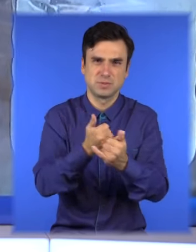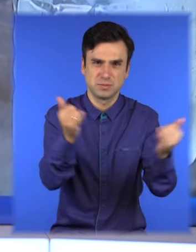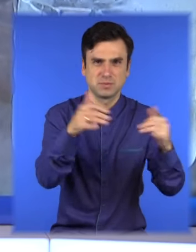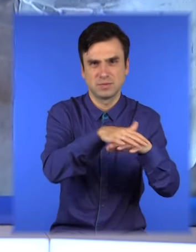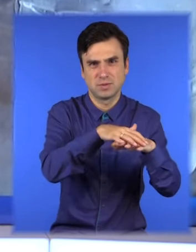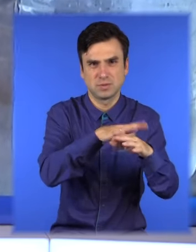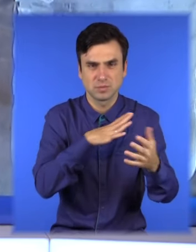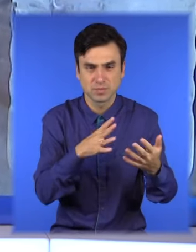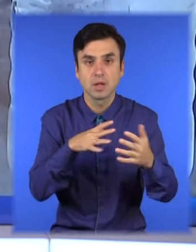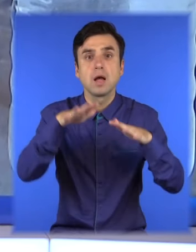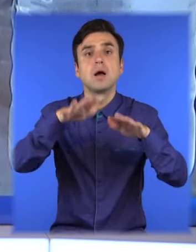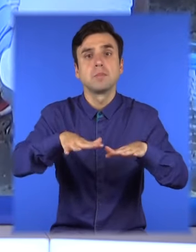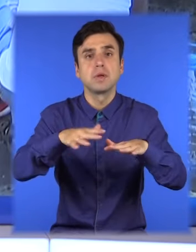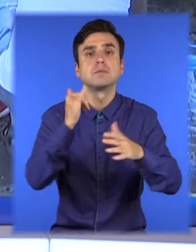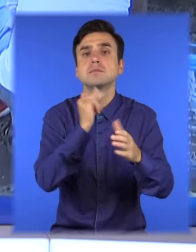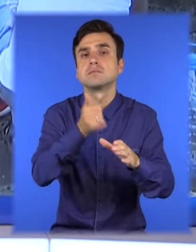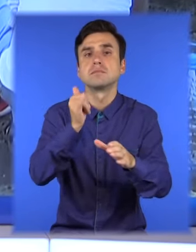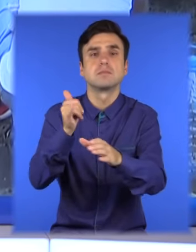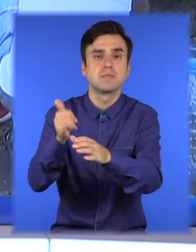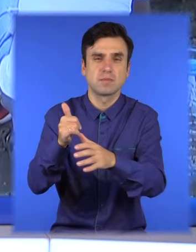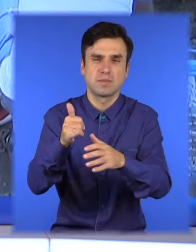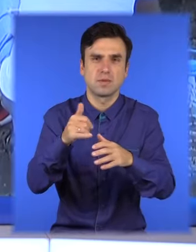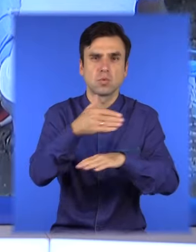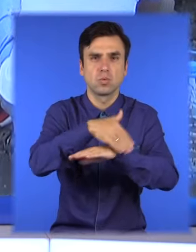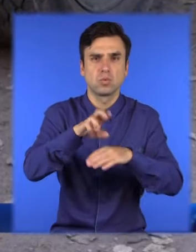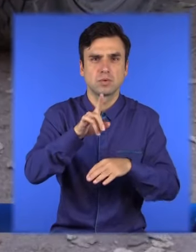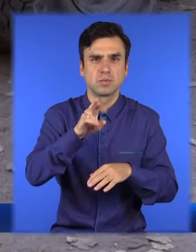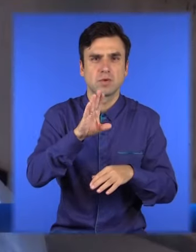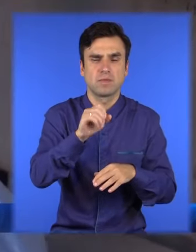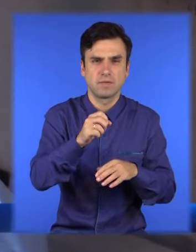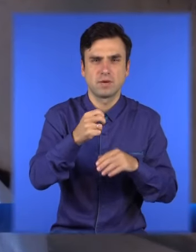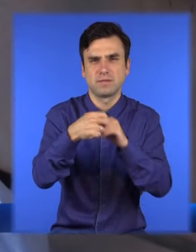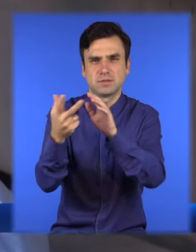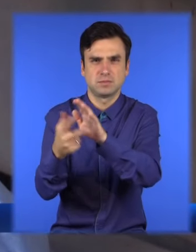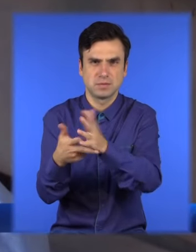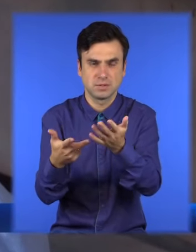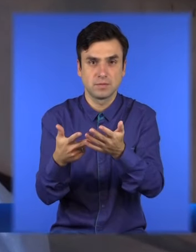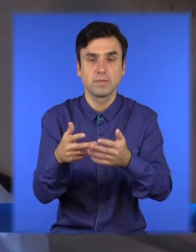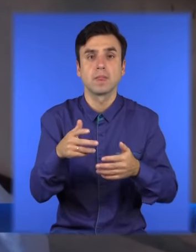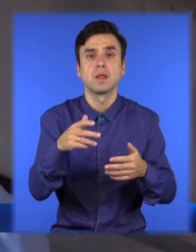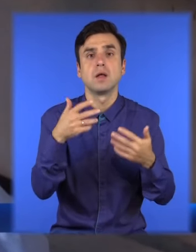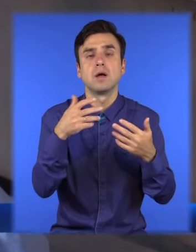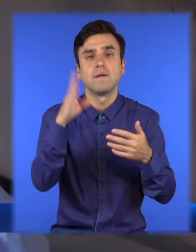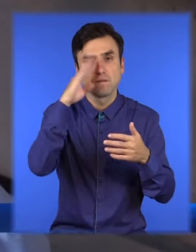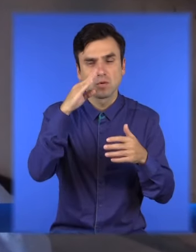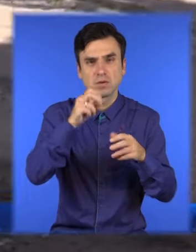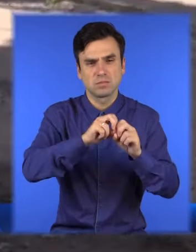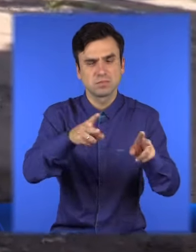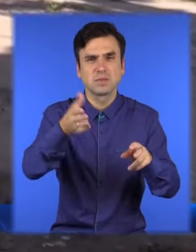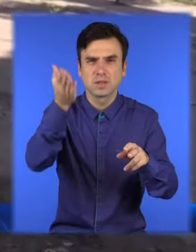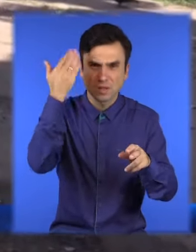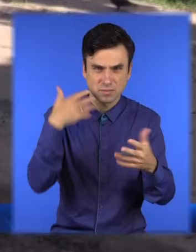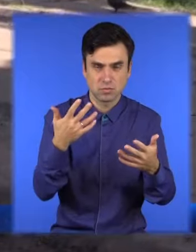словами місцевих мешканців, вода зникла в їх оселях ще в ніч з суботи на неділю. До цього моменту підвозу води не